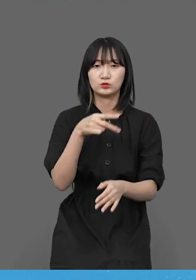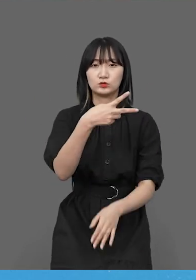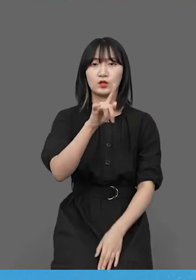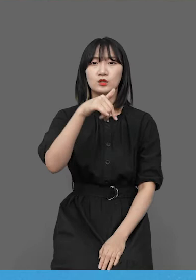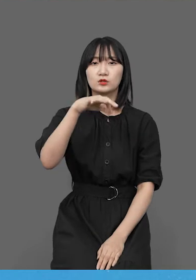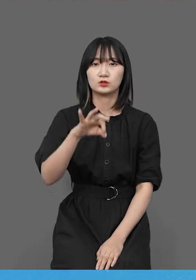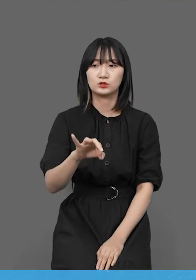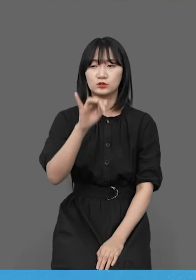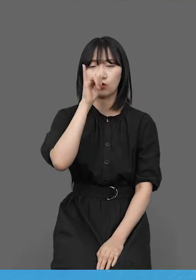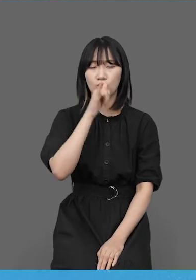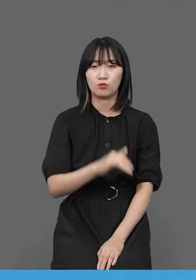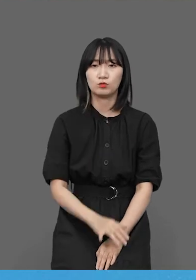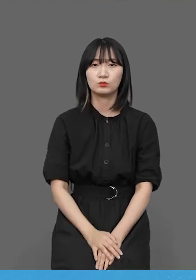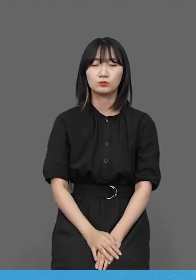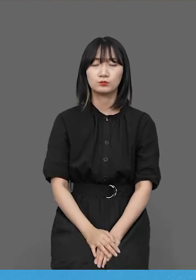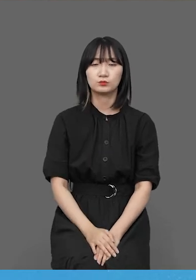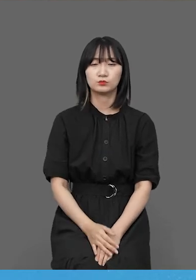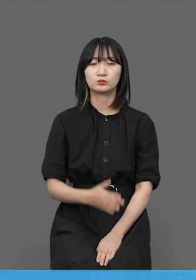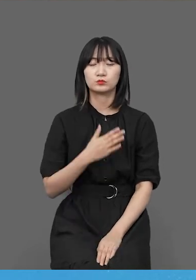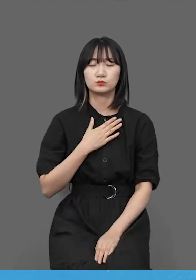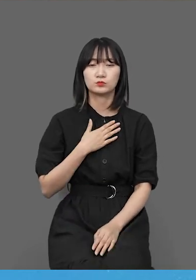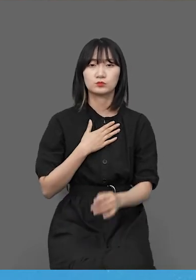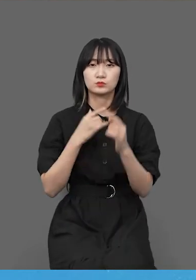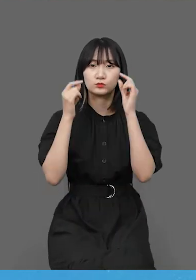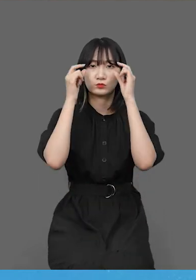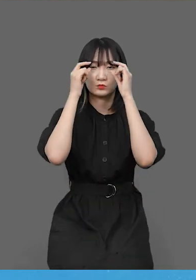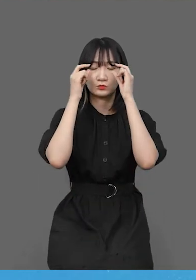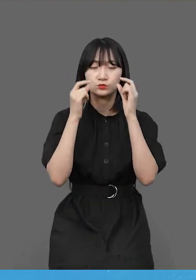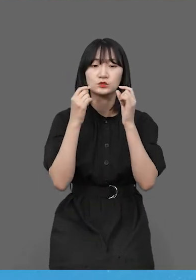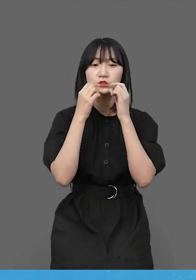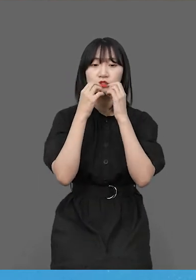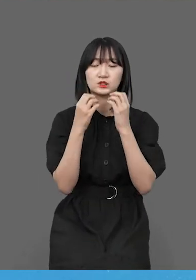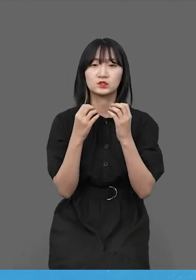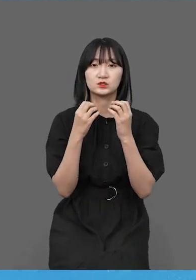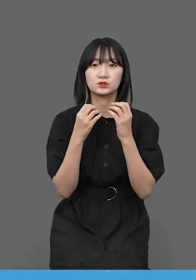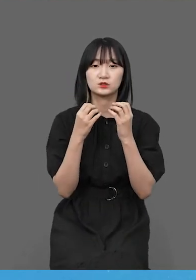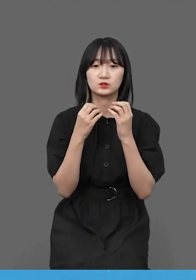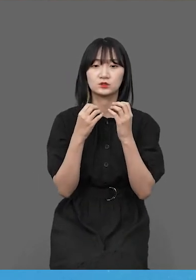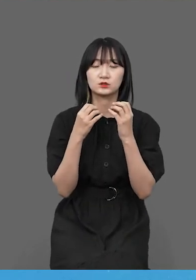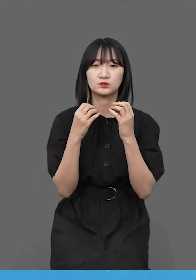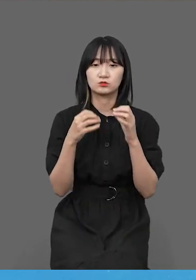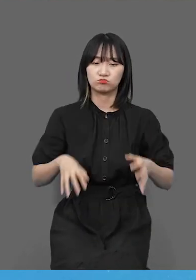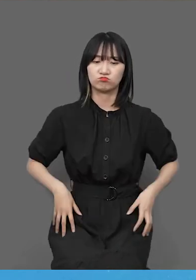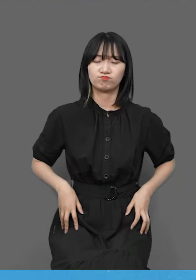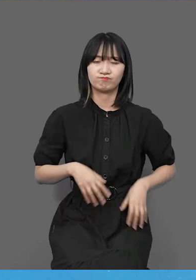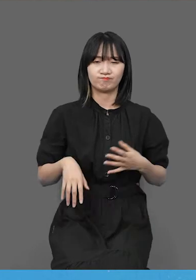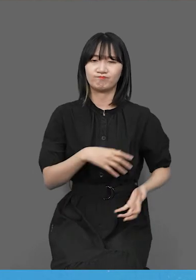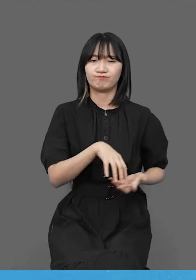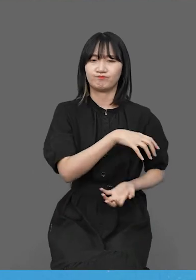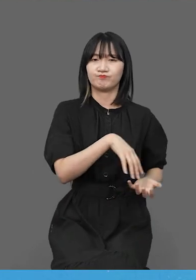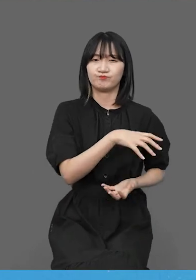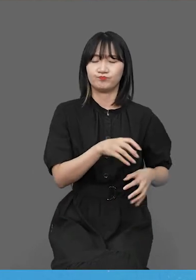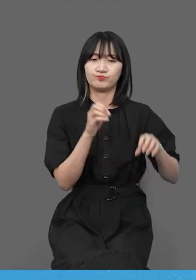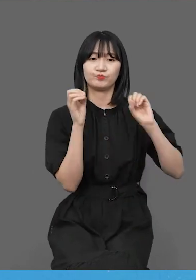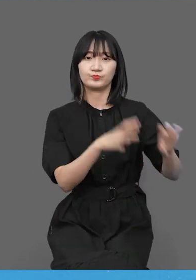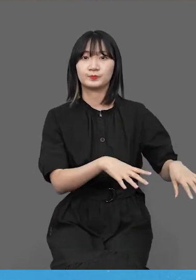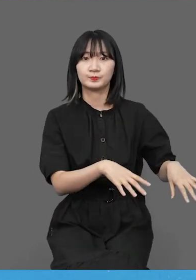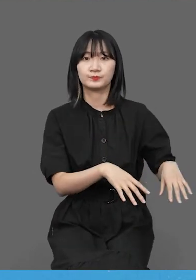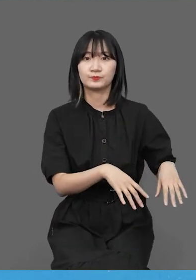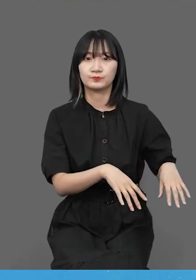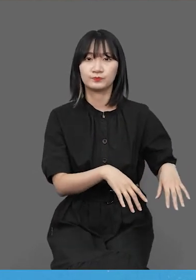대칭이라는 구조는, 제가 여기 눈 떼내고 이빨 다 뜯어내고 막 이제 주머니 안에 놓고 막 섞어서 훅